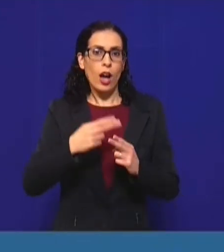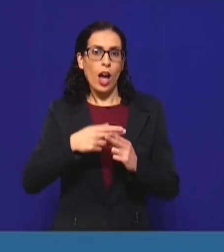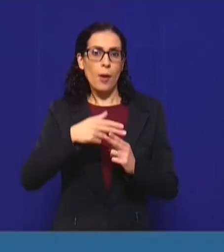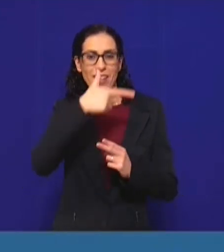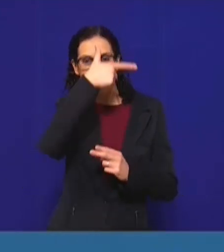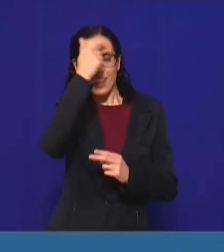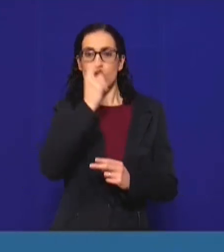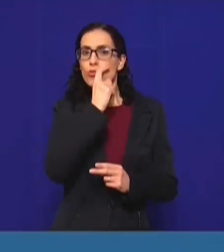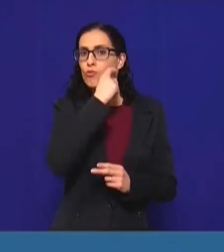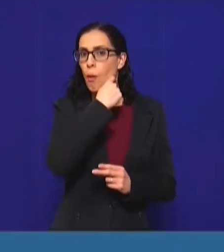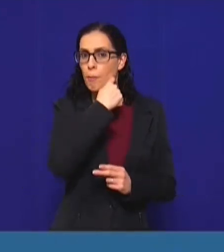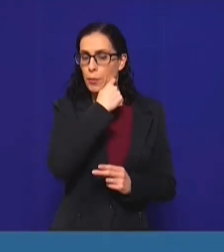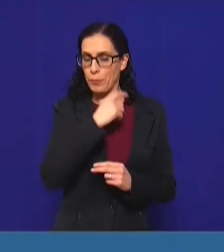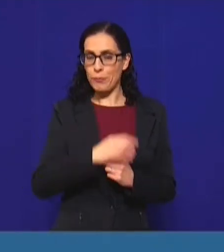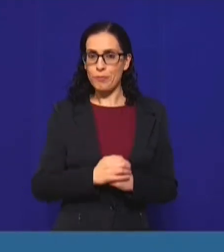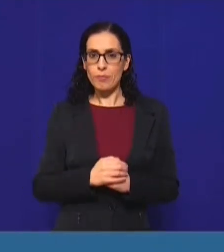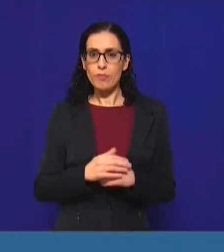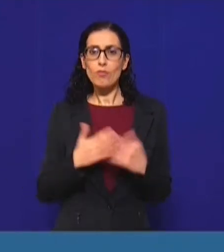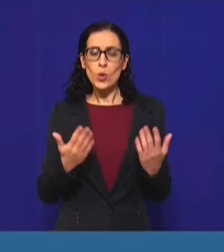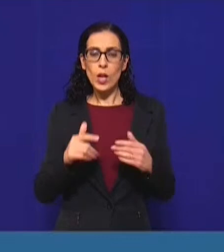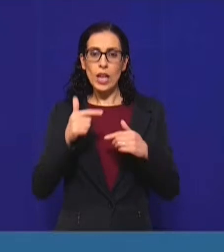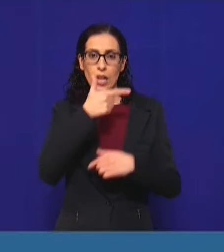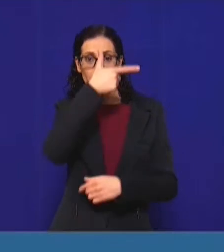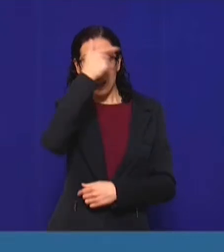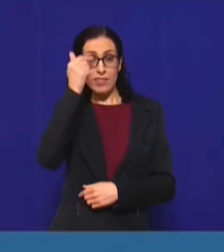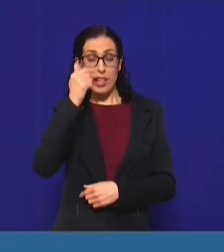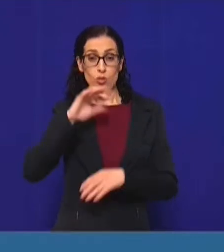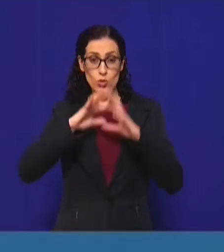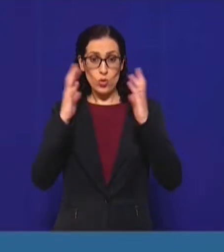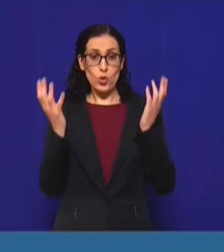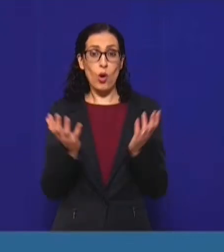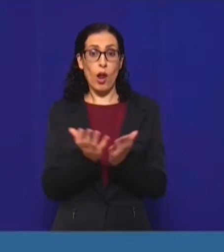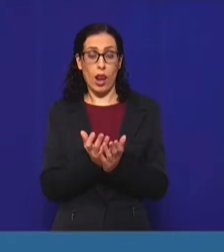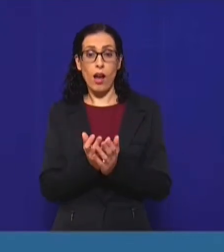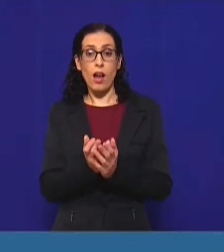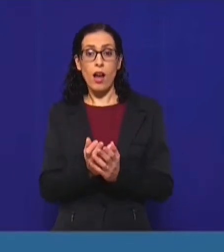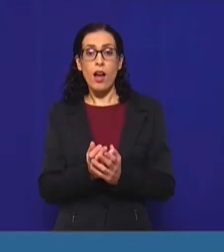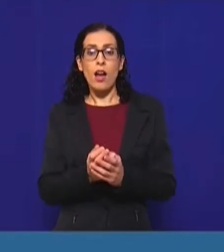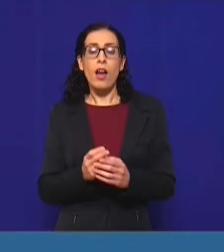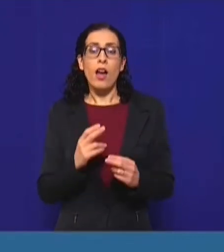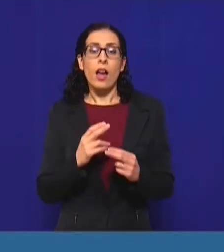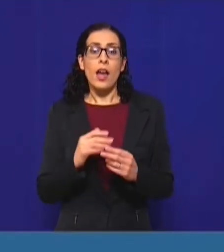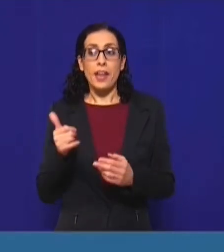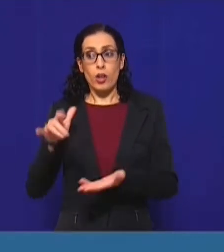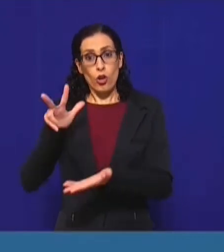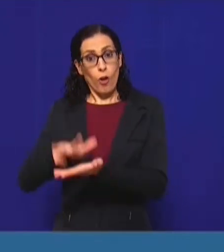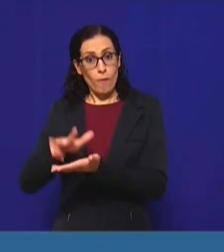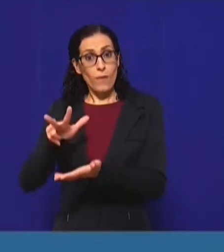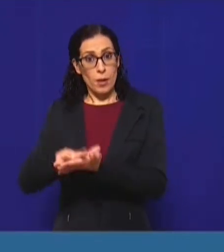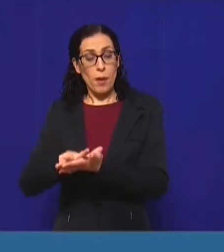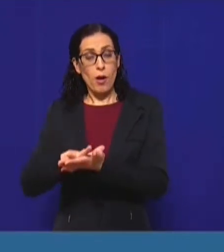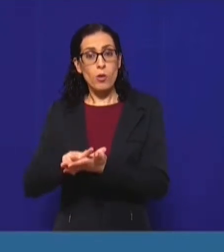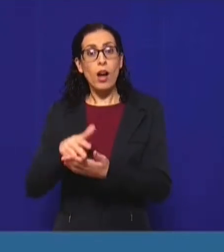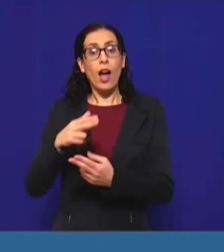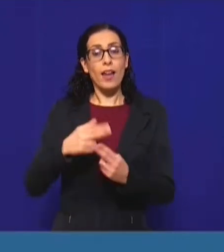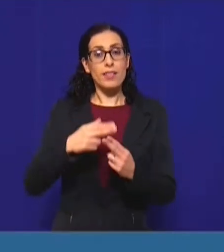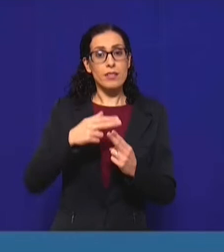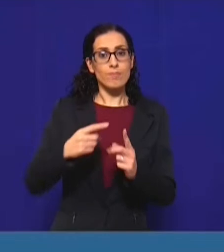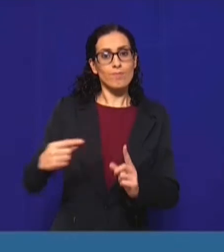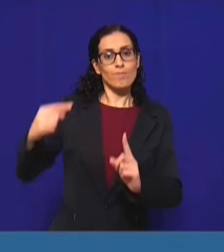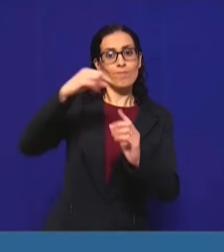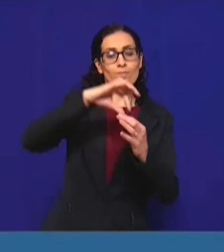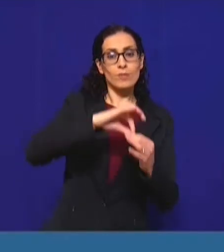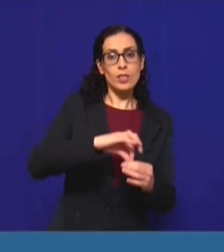PCR tests. U dawn it-testijiet kollha qegħdin ukoll aħna tar-rapid tests jekk ikunu confirmatory qegħdin inżiduhom ukoll